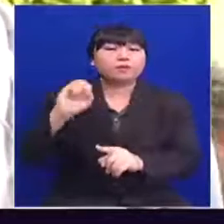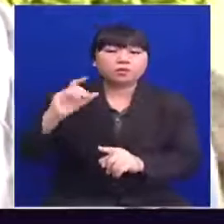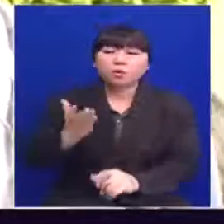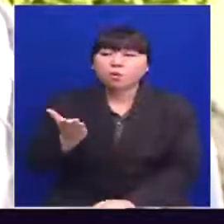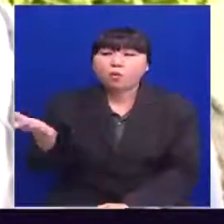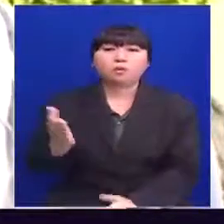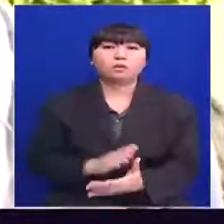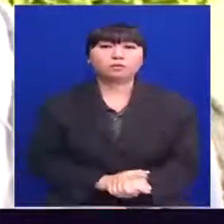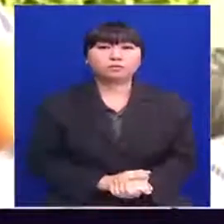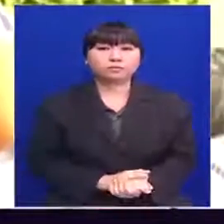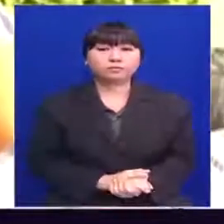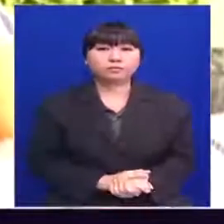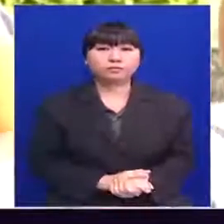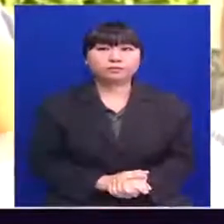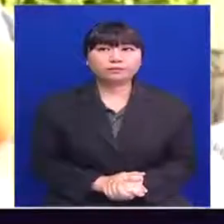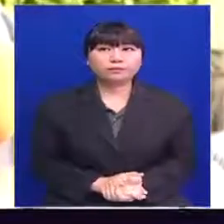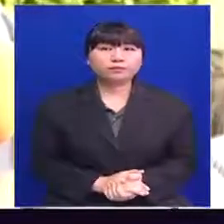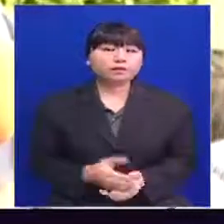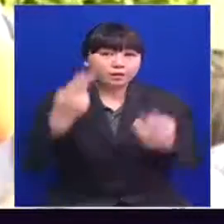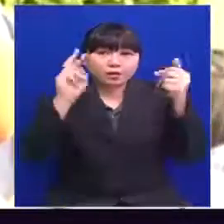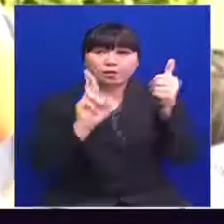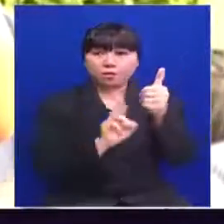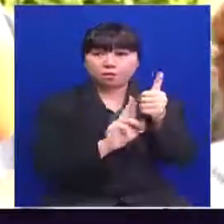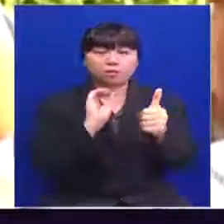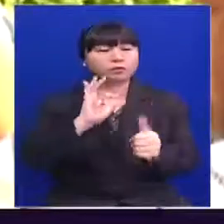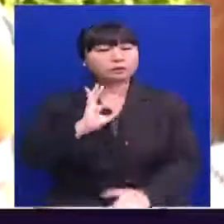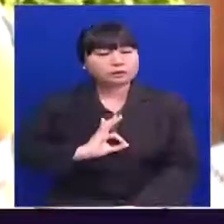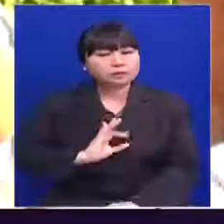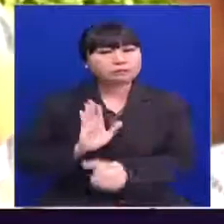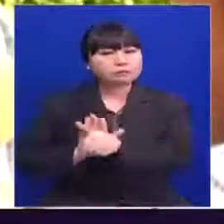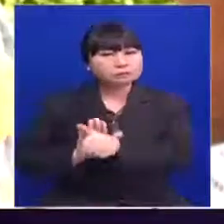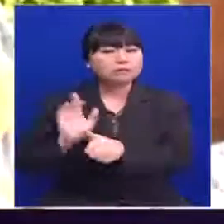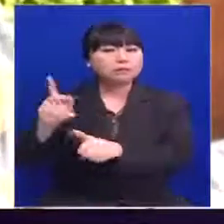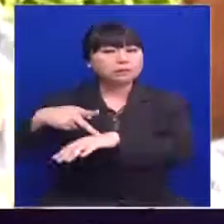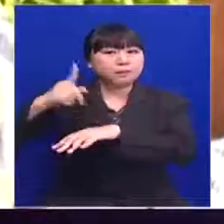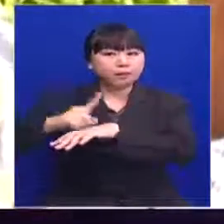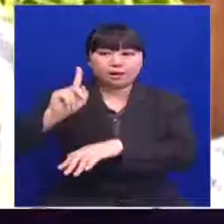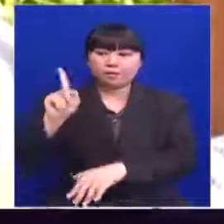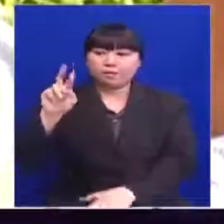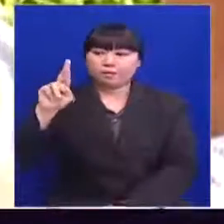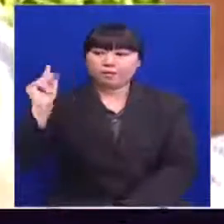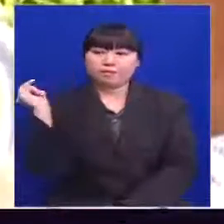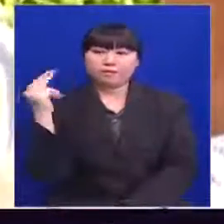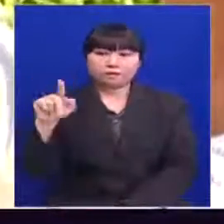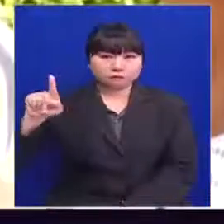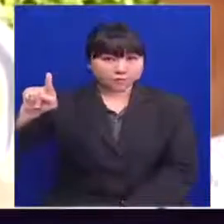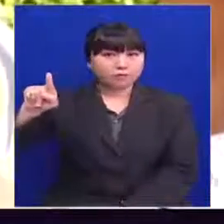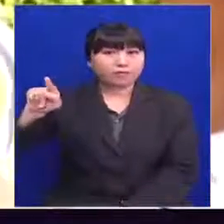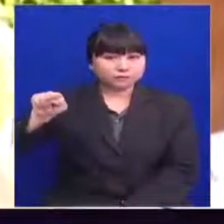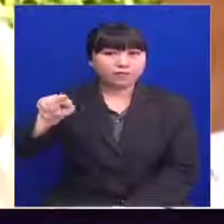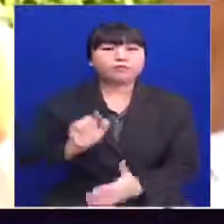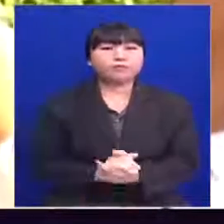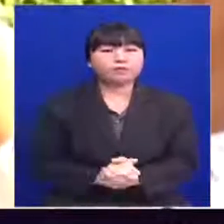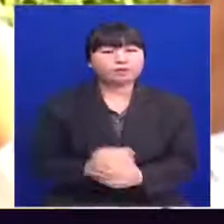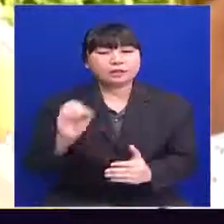ไป นายวิษณุยังแสดงความรู้สึกเห็นใจนายมีชัยฤชุพันธ์ประธานคณะกรรมการร่างรัฐธรรมนูญ